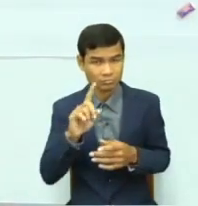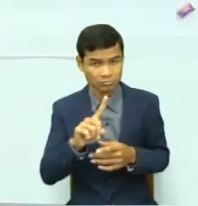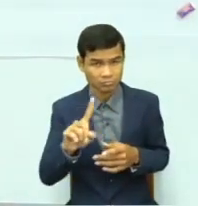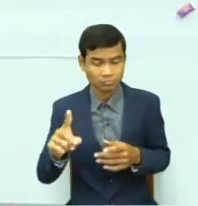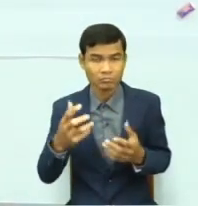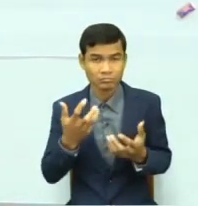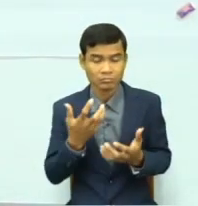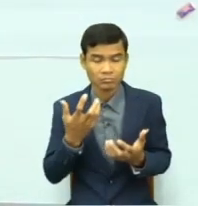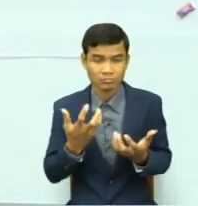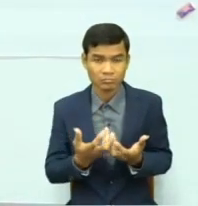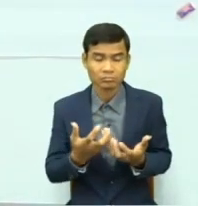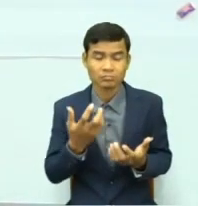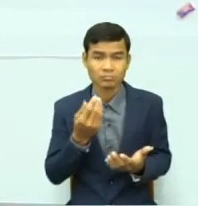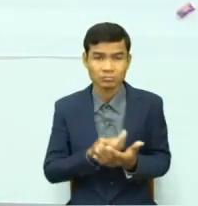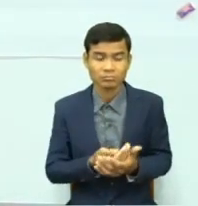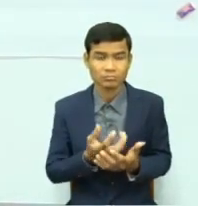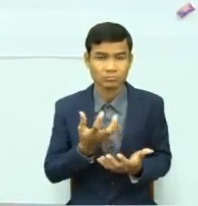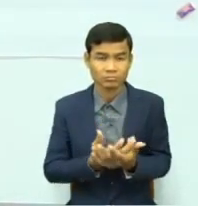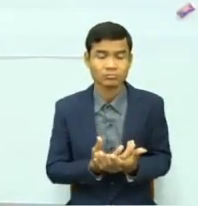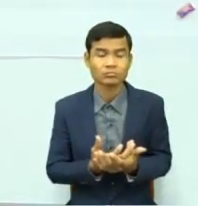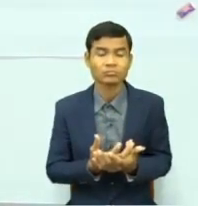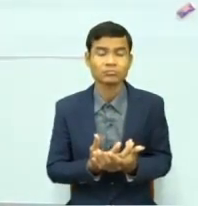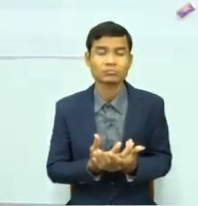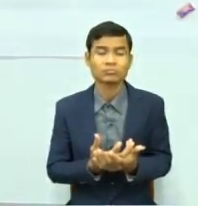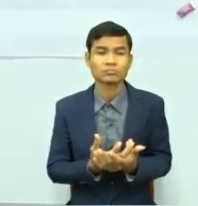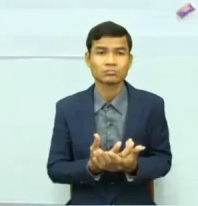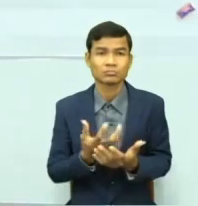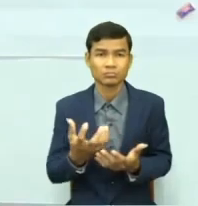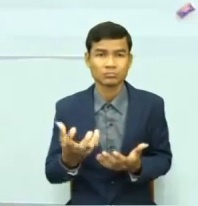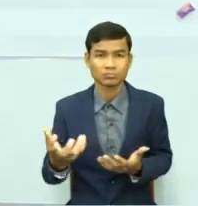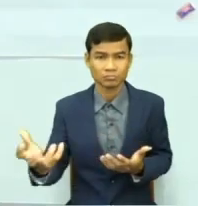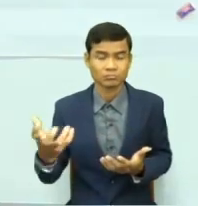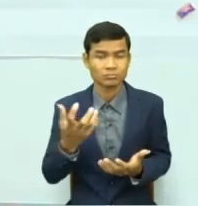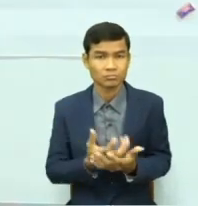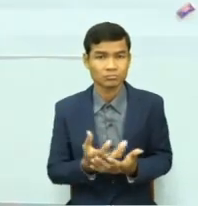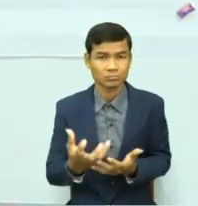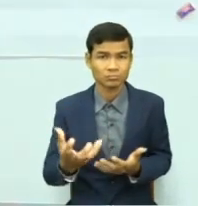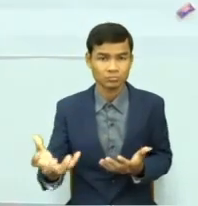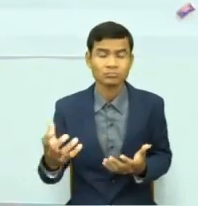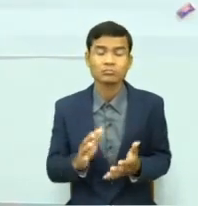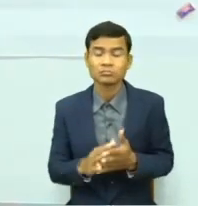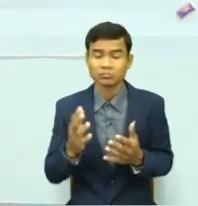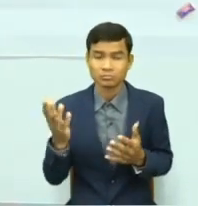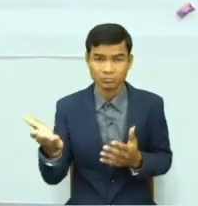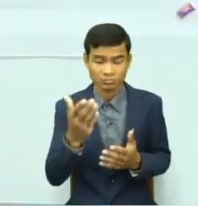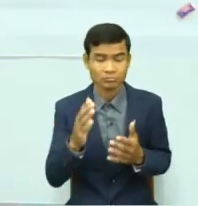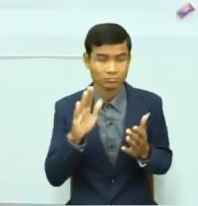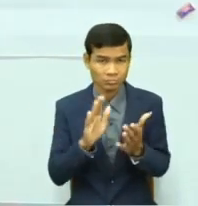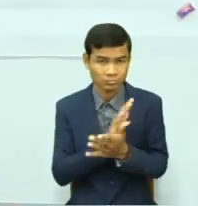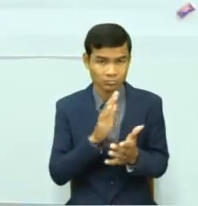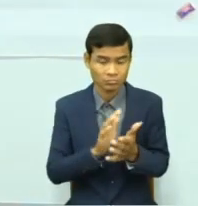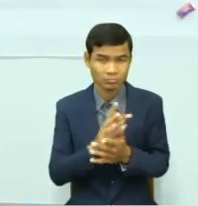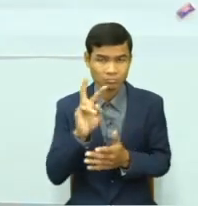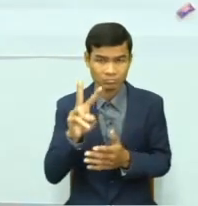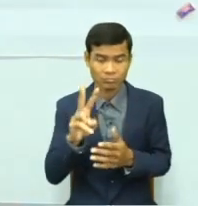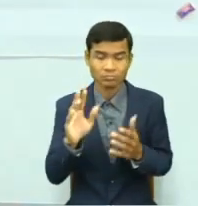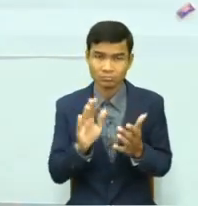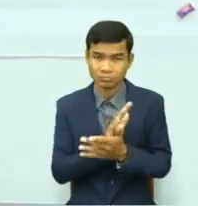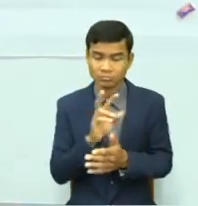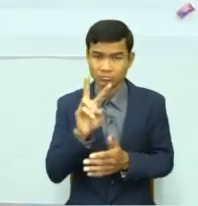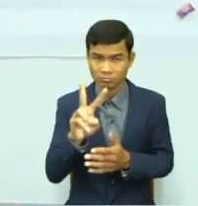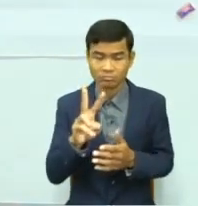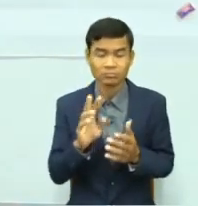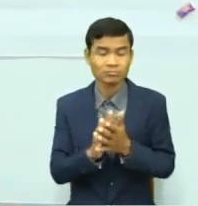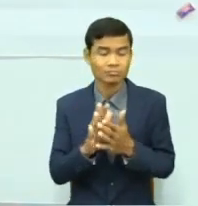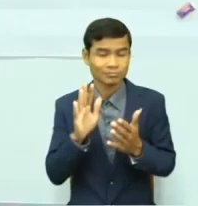chà chà nè cứ ôi con priệp thiệp chà nè cổ đà xò chẳng pi ní nè con chà chẳng con priệp thiệp mới